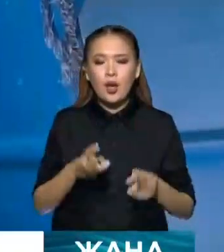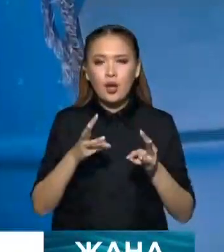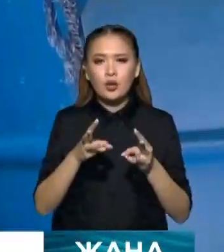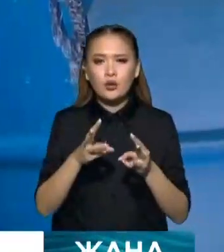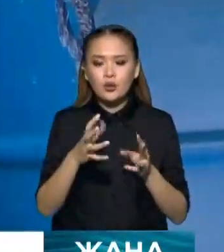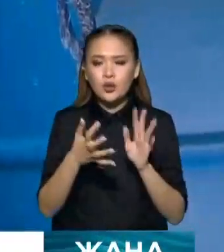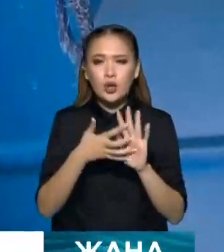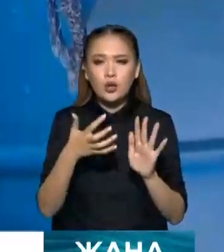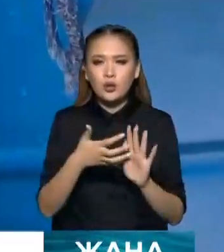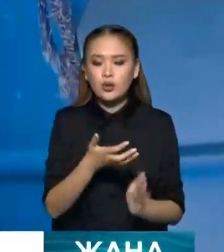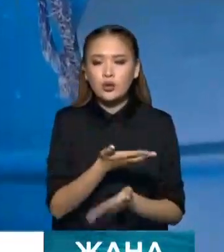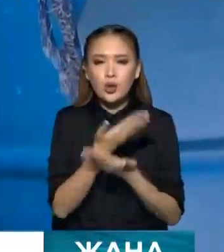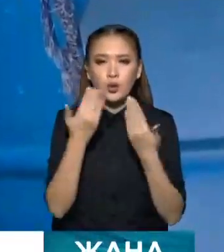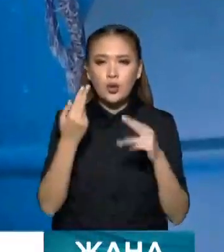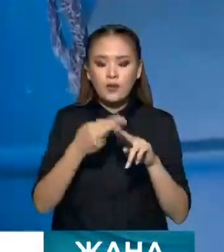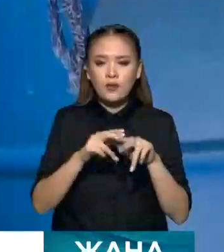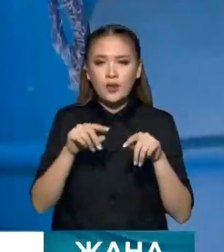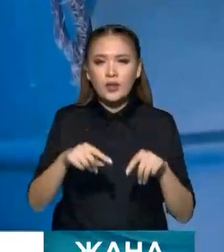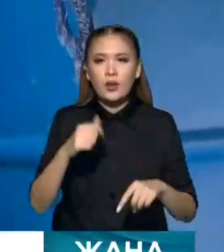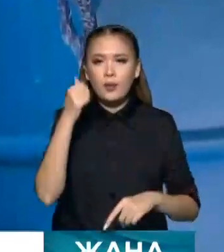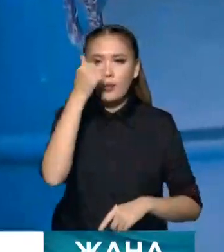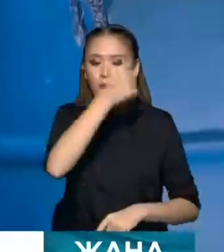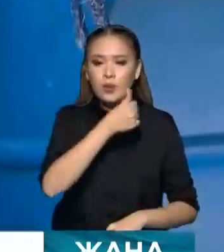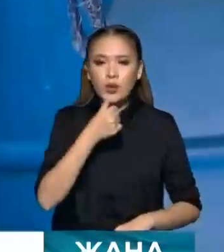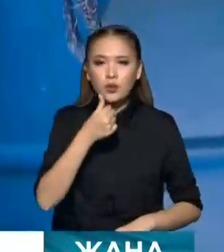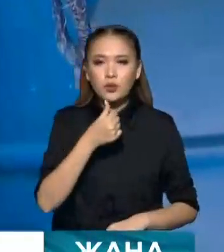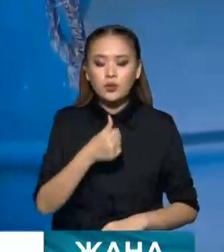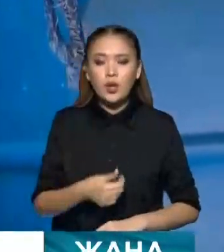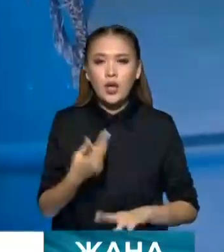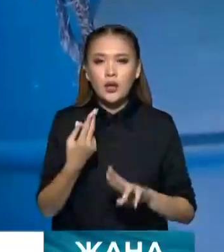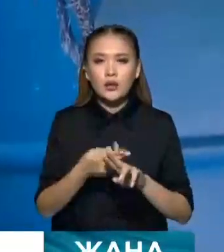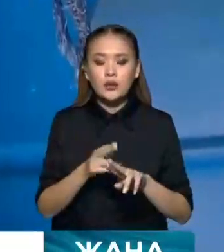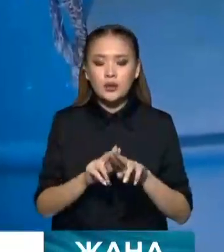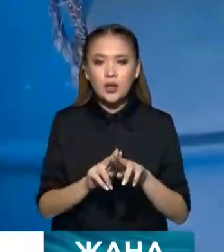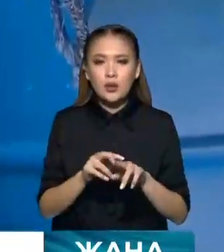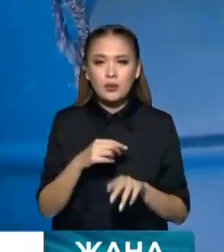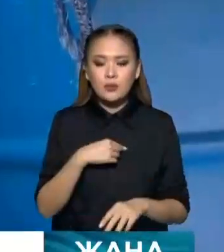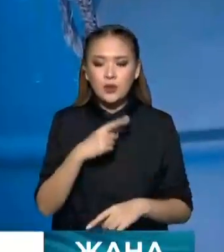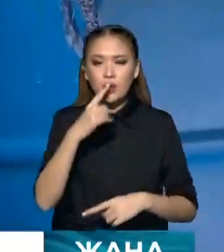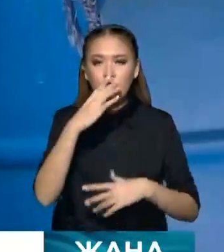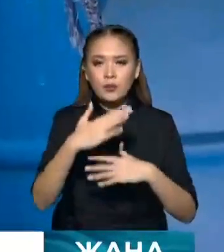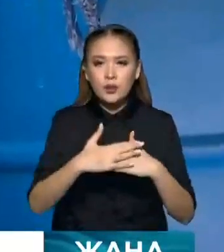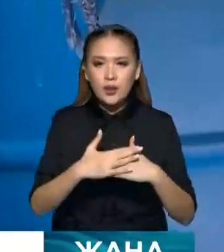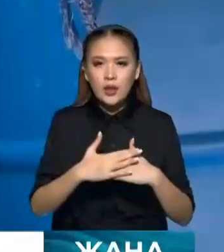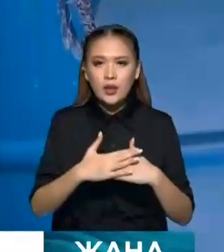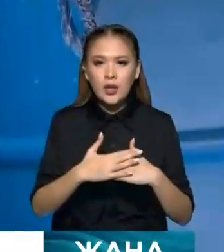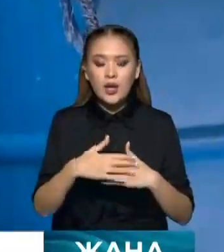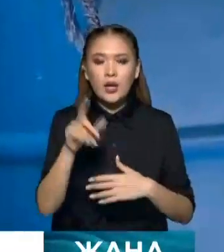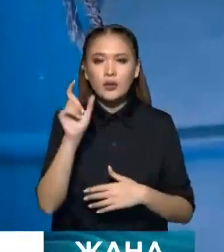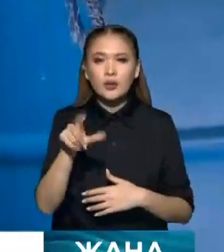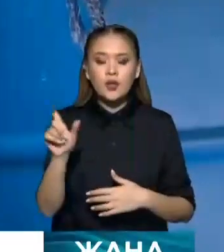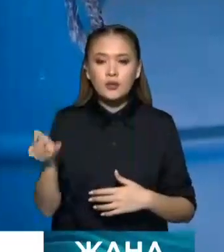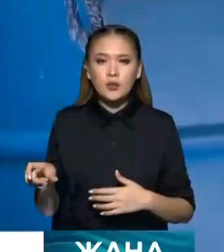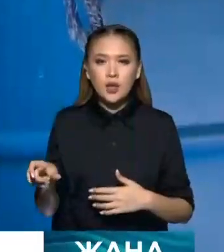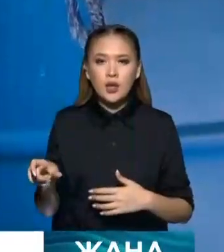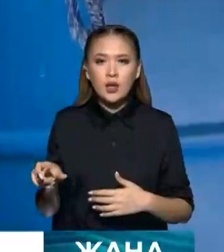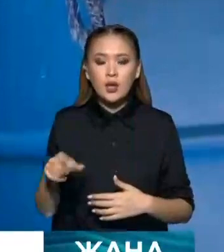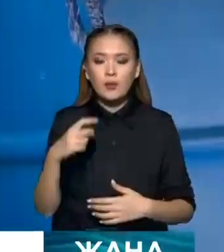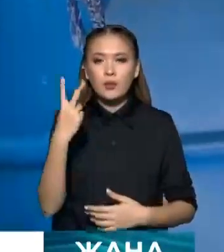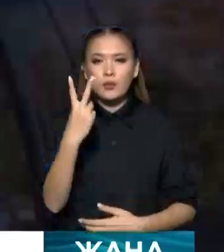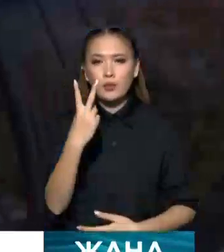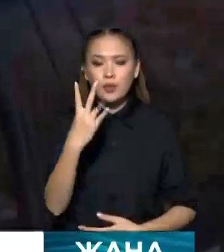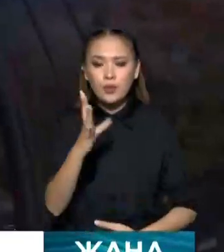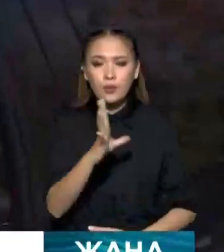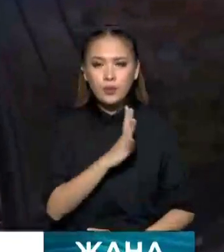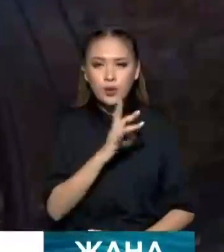болып отқан жоқ биылғы тарапта. Міне, мен жаңа клиентім бартын. Екі клиентім болды